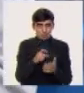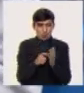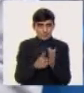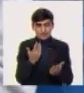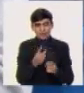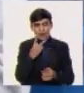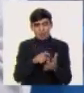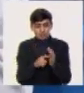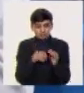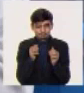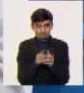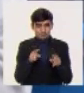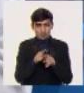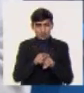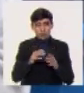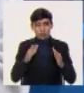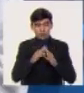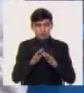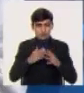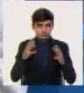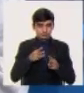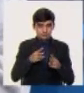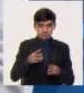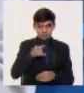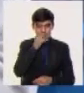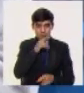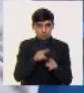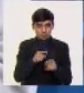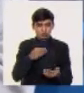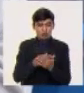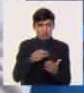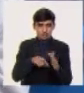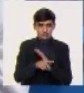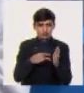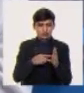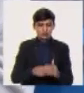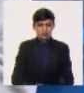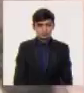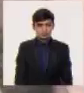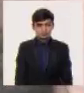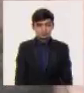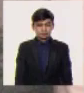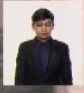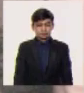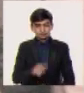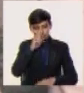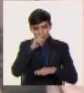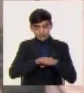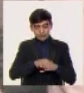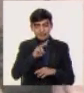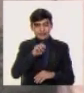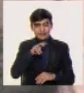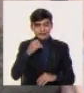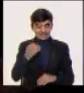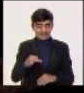двух комнатах так как прогреть дом углем практически невозможно очень дорого выходит в акимате кировского района